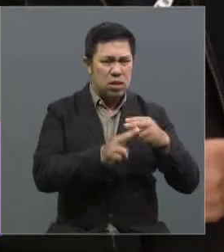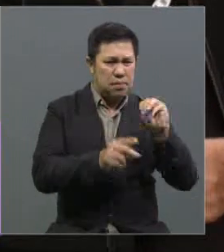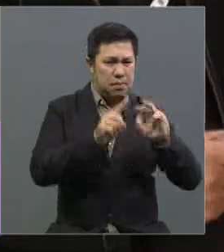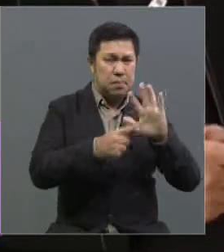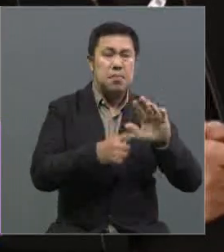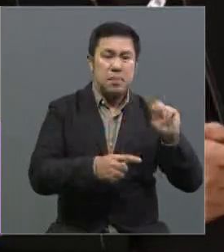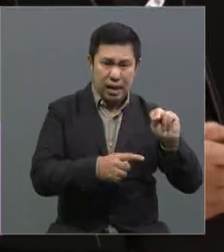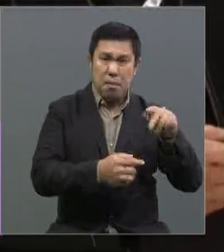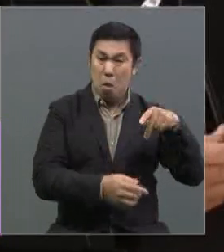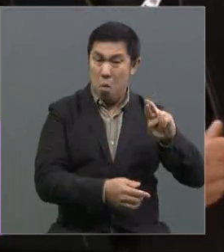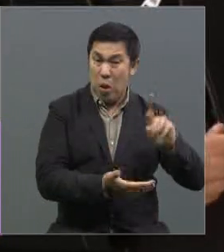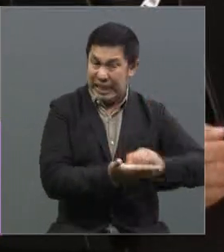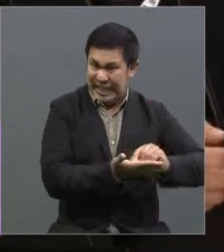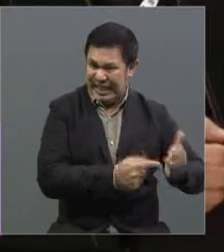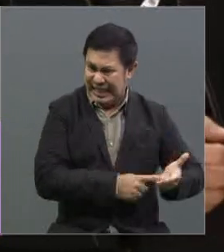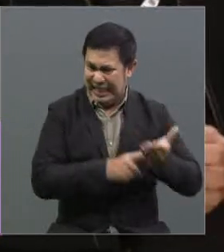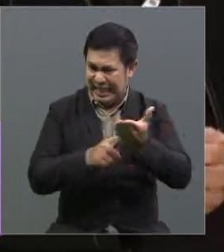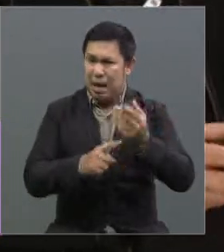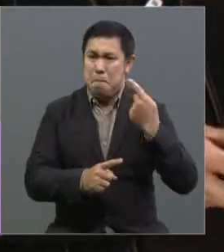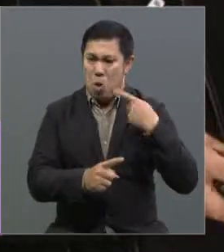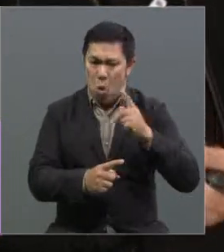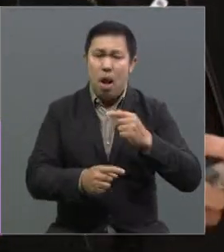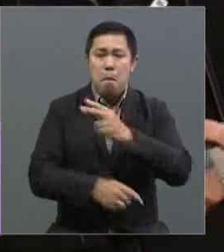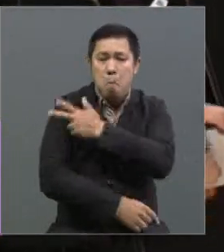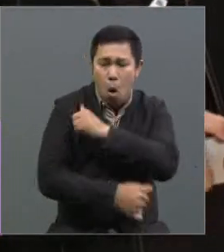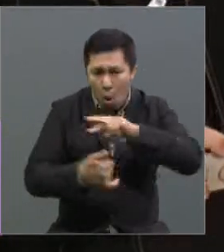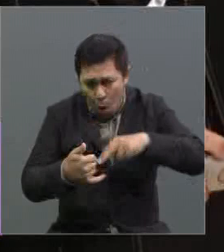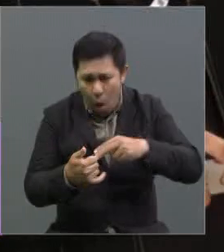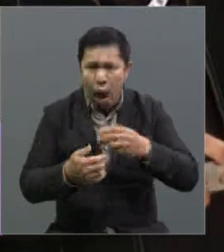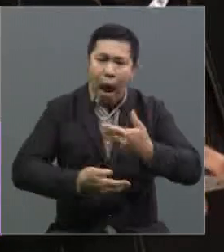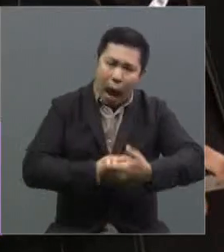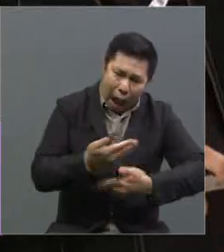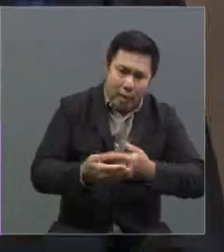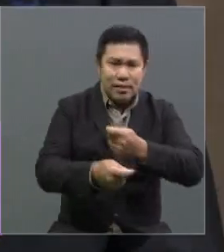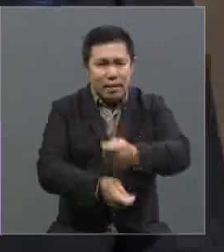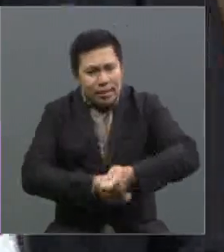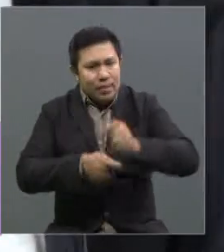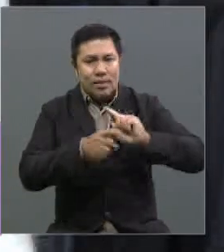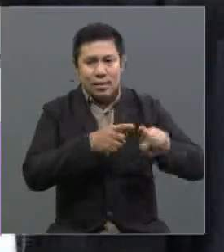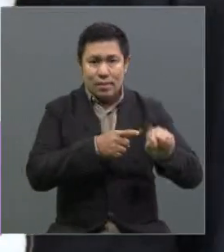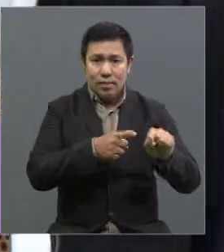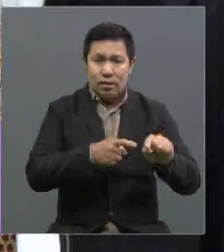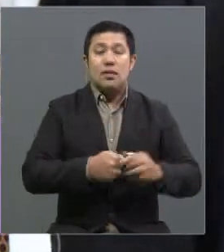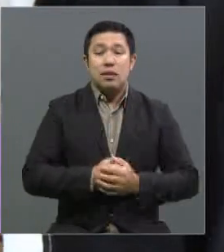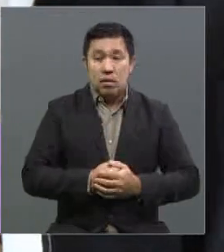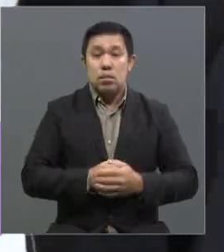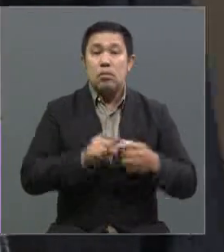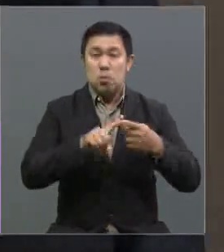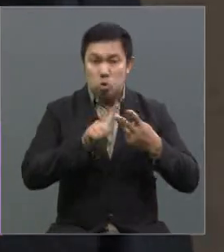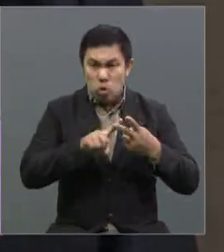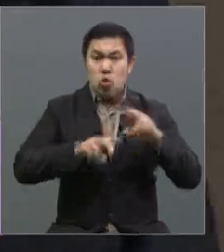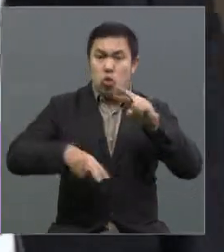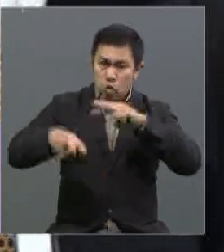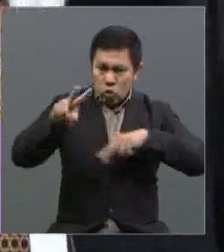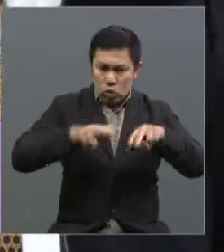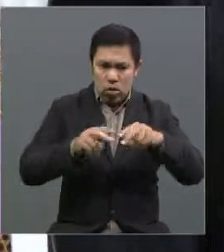สนับสนุนการใช้ประโยชน์ทางการแพทย์การพาณิชย์อุตสาหกรรมและการเกษตรกรรมด้วยในอีกทางนึงเนี่ยเป็นการควบ